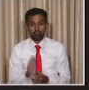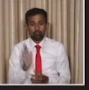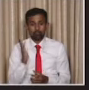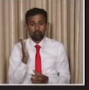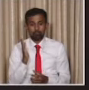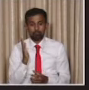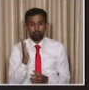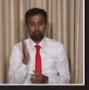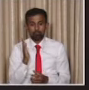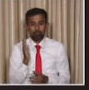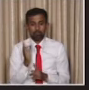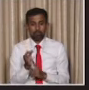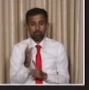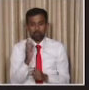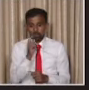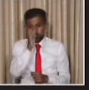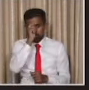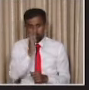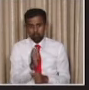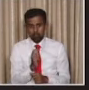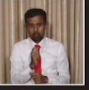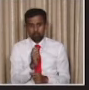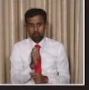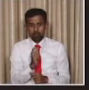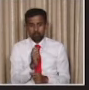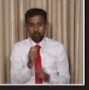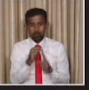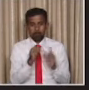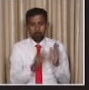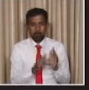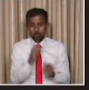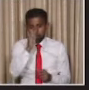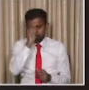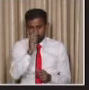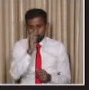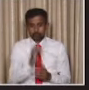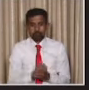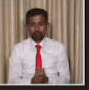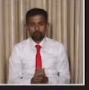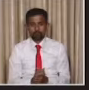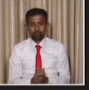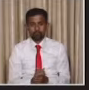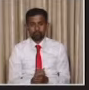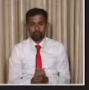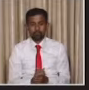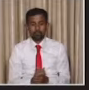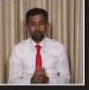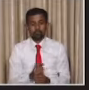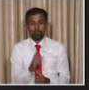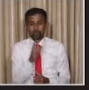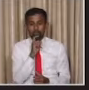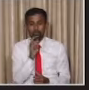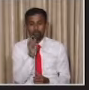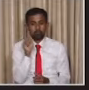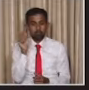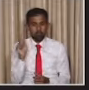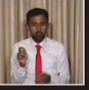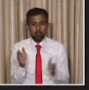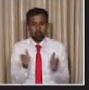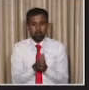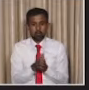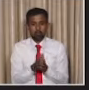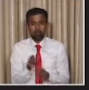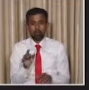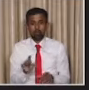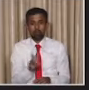wisising janadi petuma agametuma eva game uparma adi karna wale mini shekar buru etulu ayatan